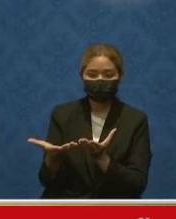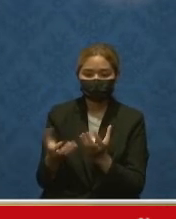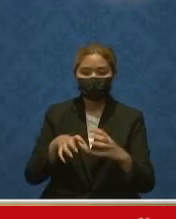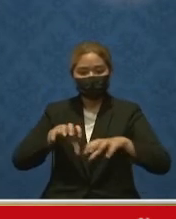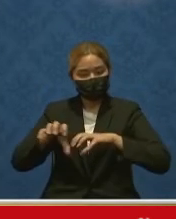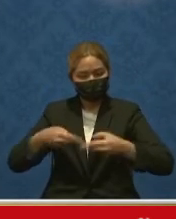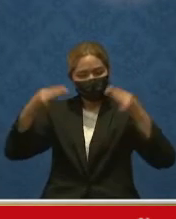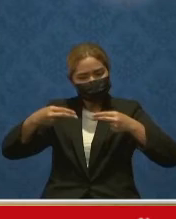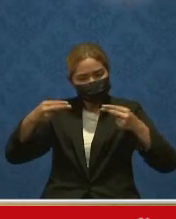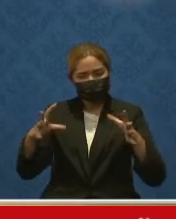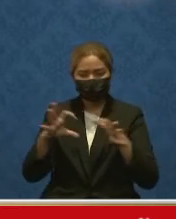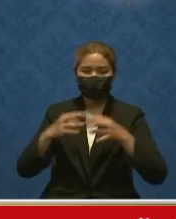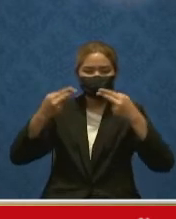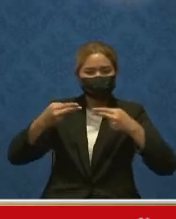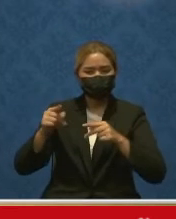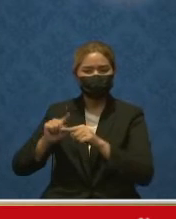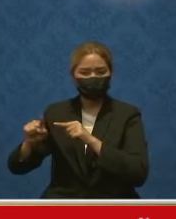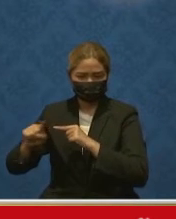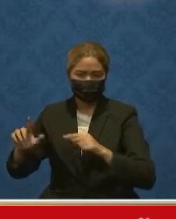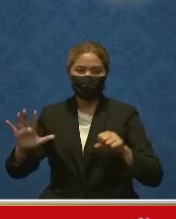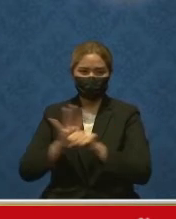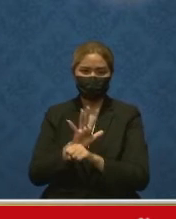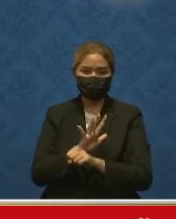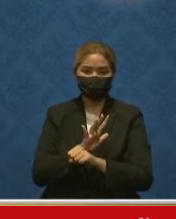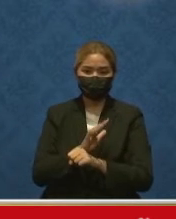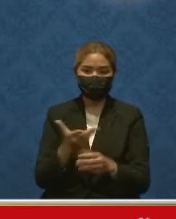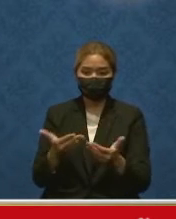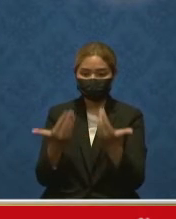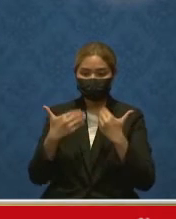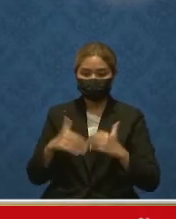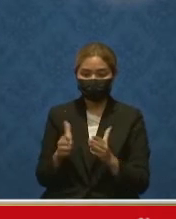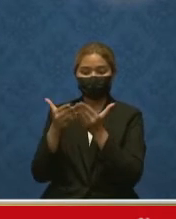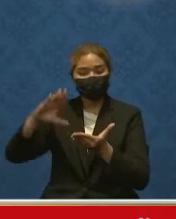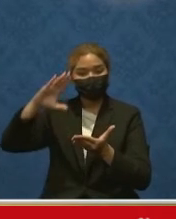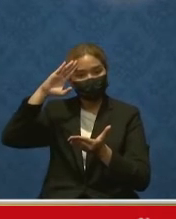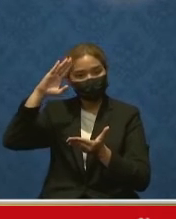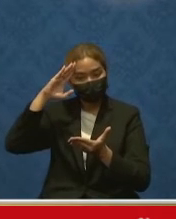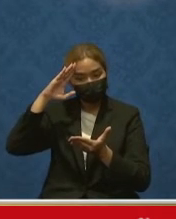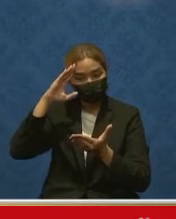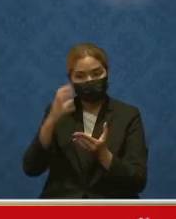ถัดไปครับนี่ของตามเรือกองทัพเรือกันดีนะครับเสริมสร้างยุทโธปกรณ์